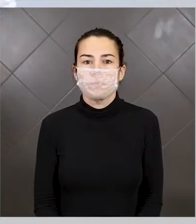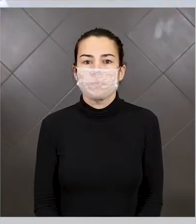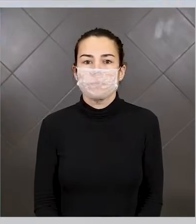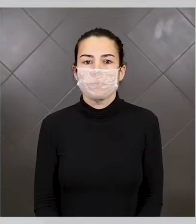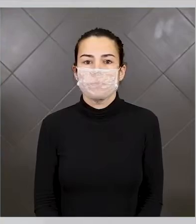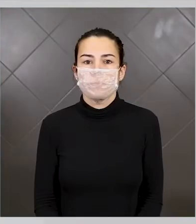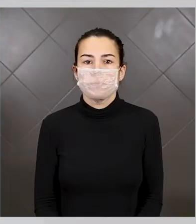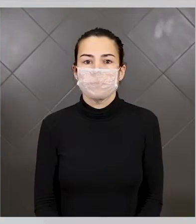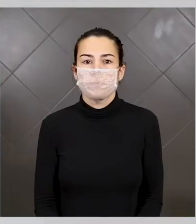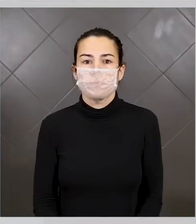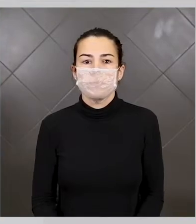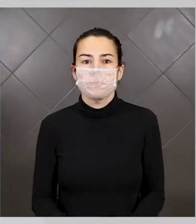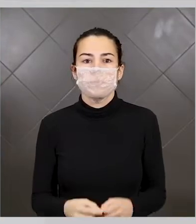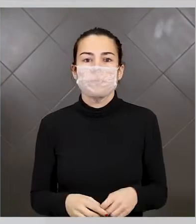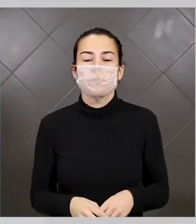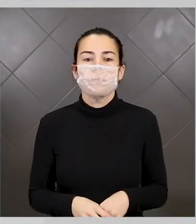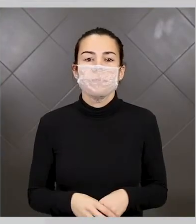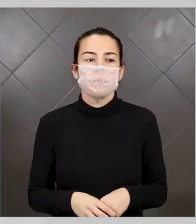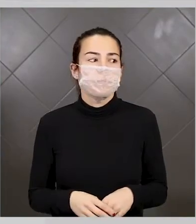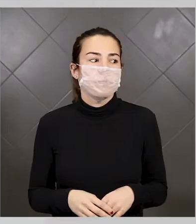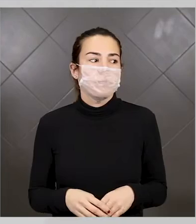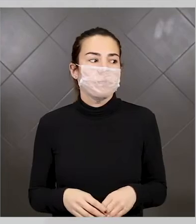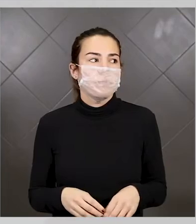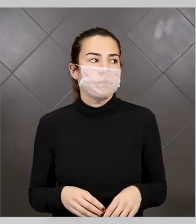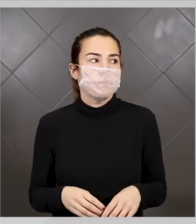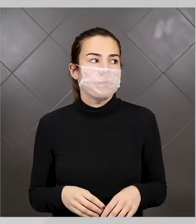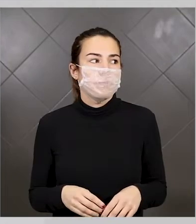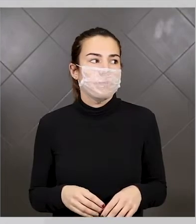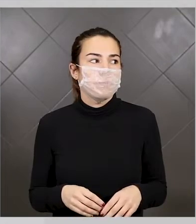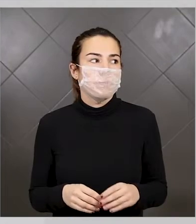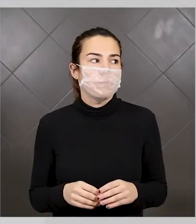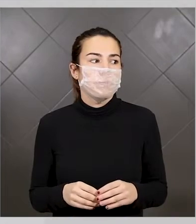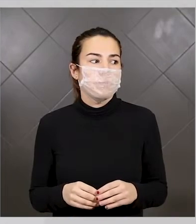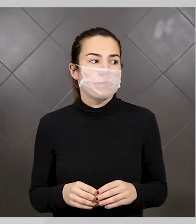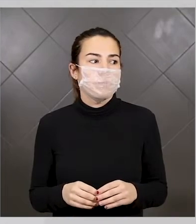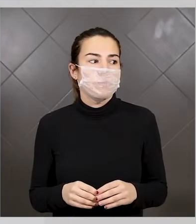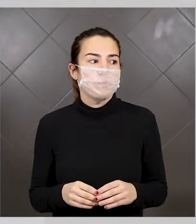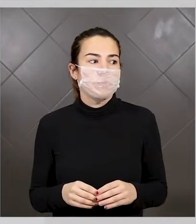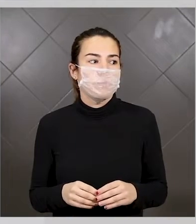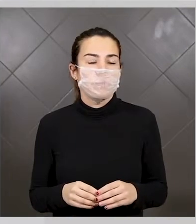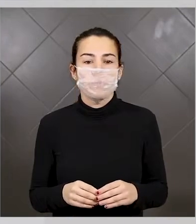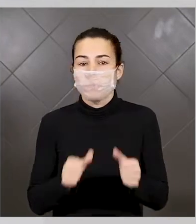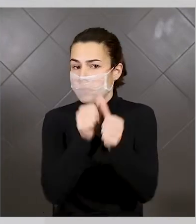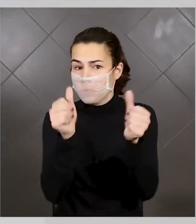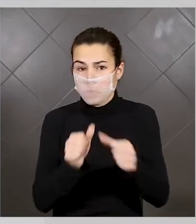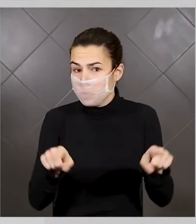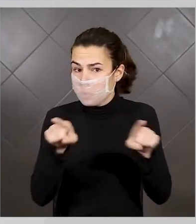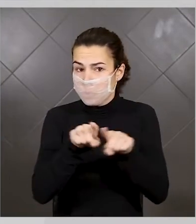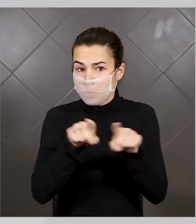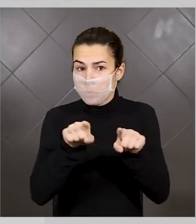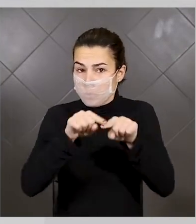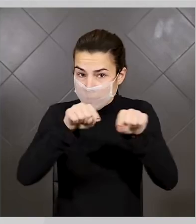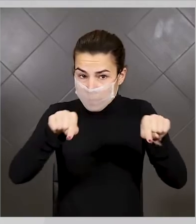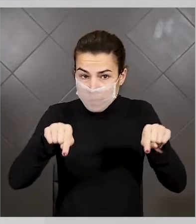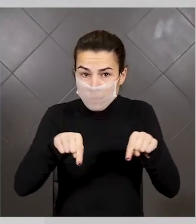I una vegada la tenim així, el que farem serà tallar els biscuits amb la forma que necessitem per al nostre pastís. En